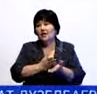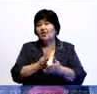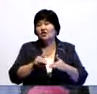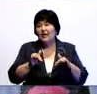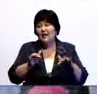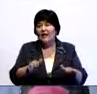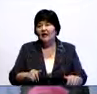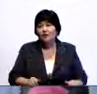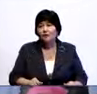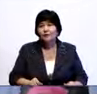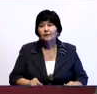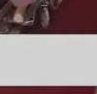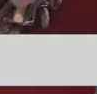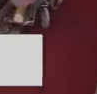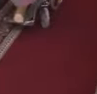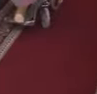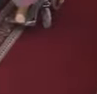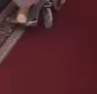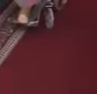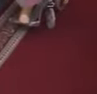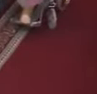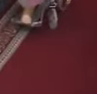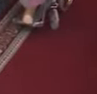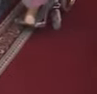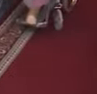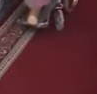Елжас Әбділда, Рамазан Жүсіпбек, Жангелді Әлібаев, Қызылорда телеарнасы, Шиелі ауданынан.